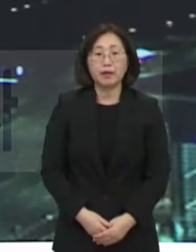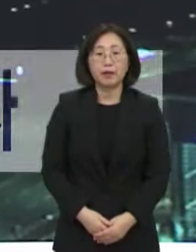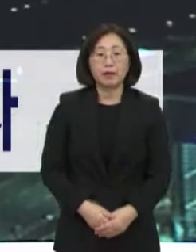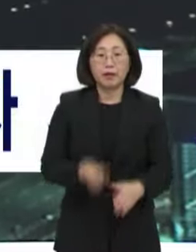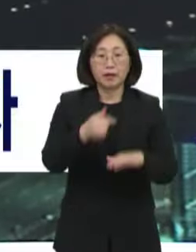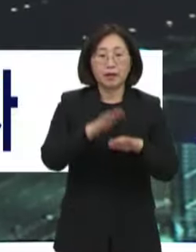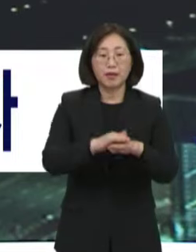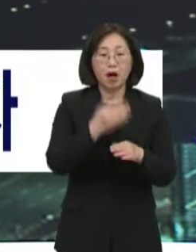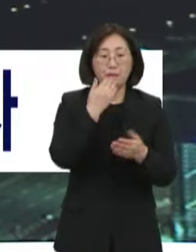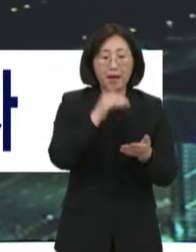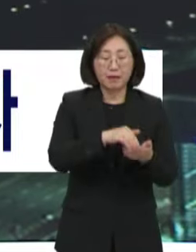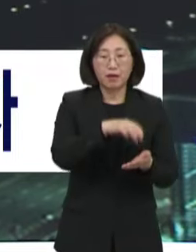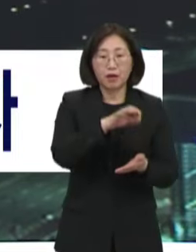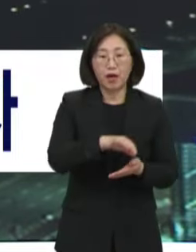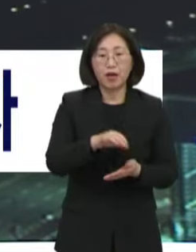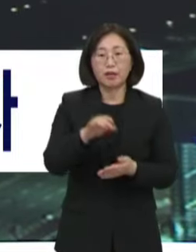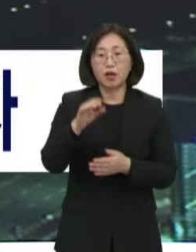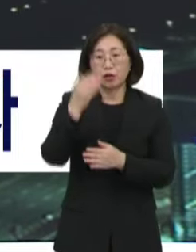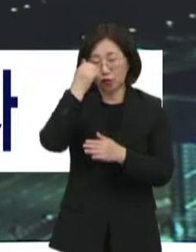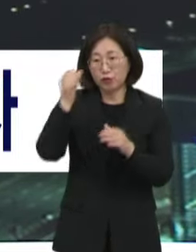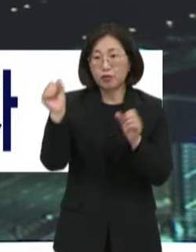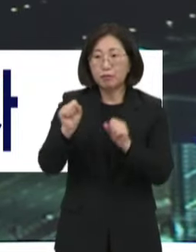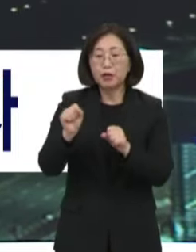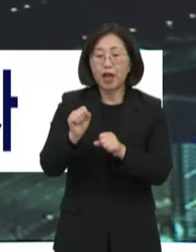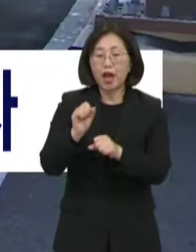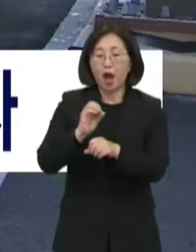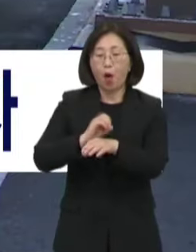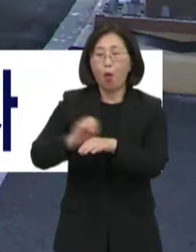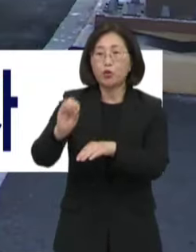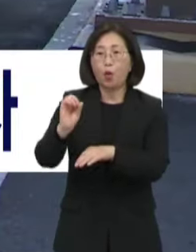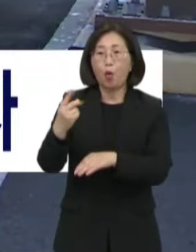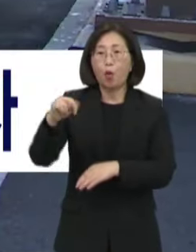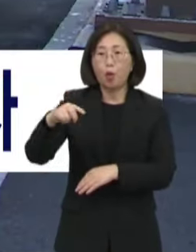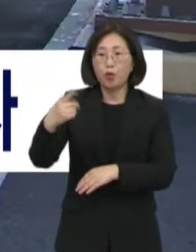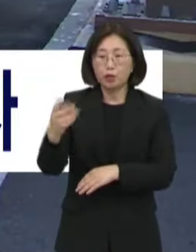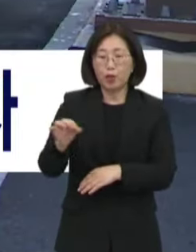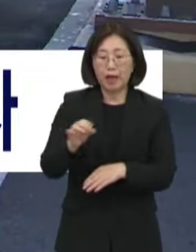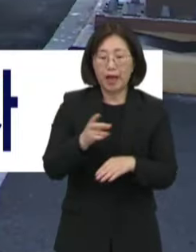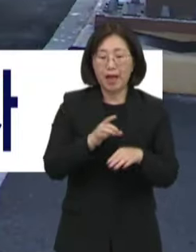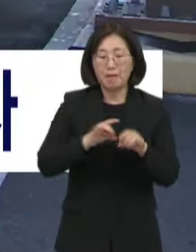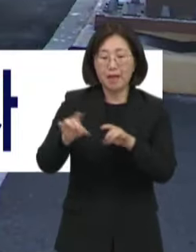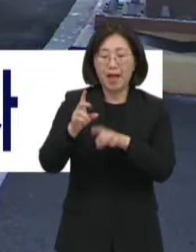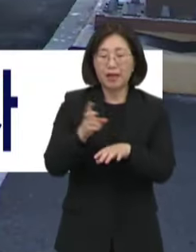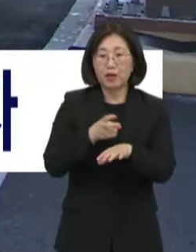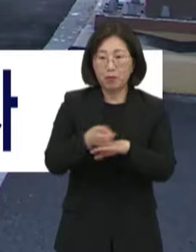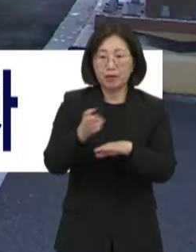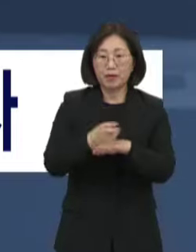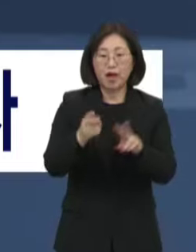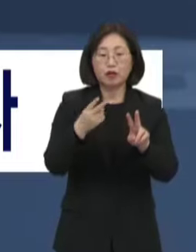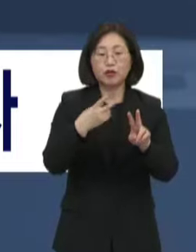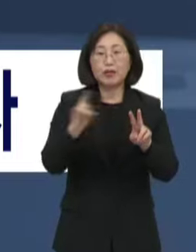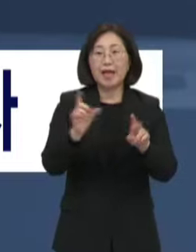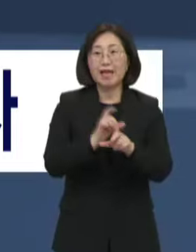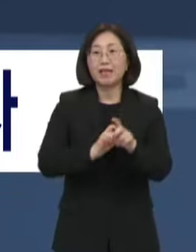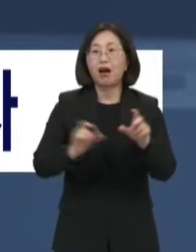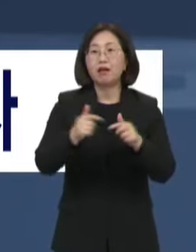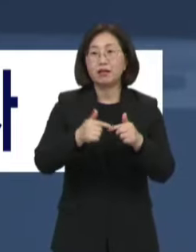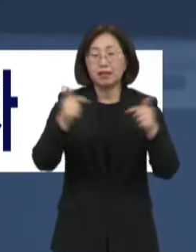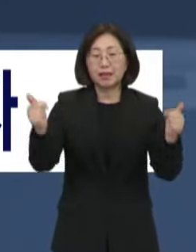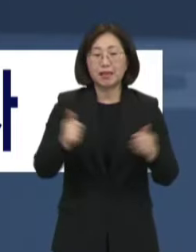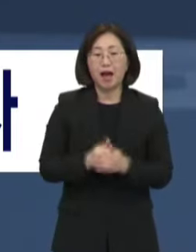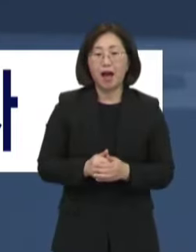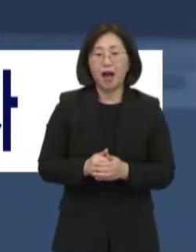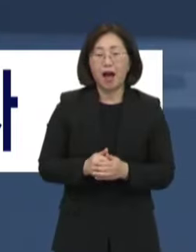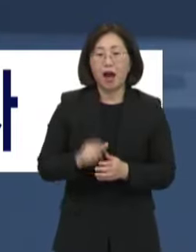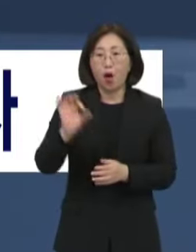대전 반성역에서 충북 오송역으로 가는 BRT 광역자율주행버스가 2대 증차됩니다. 세종시는 충북